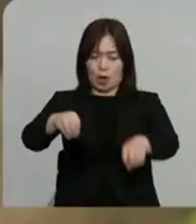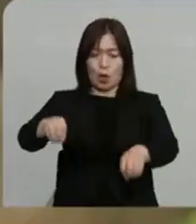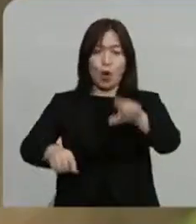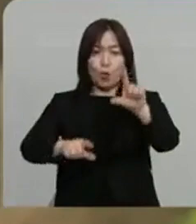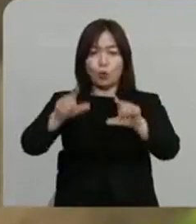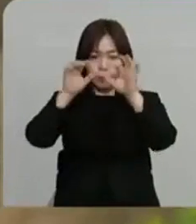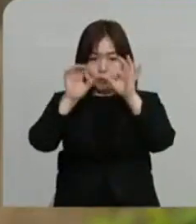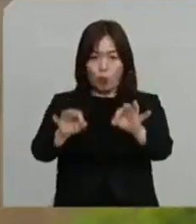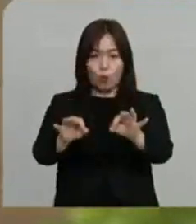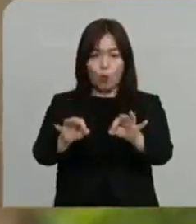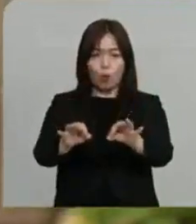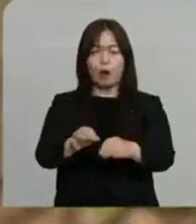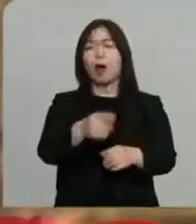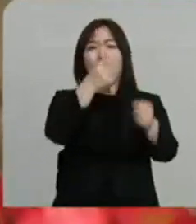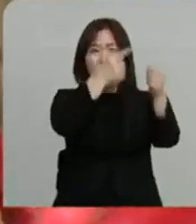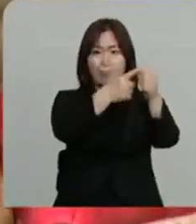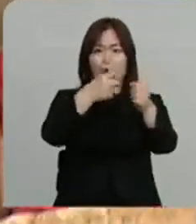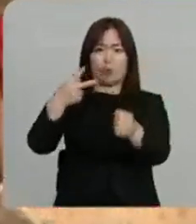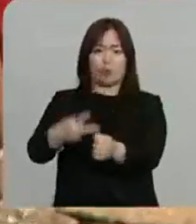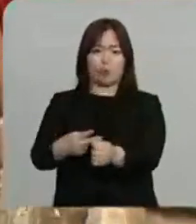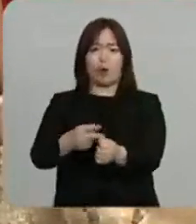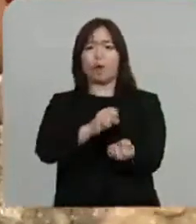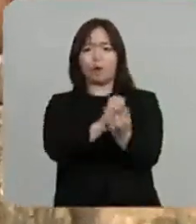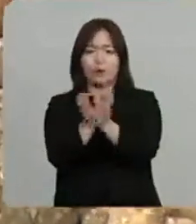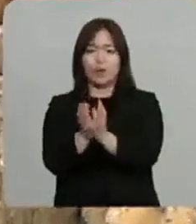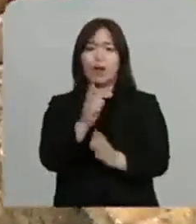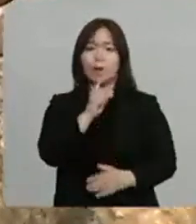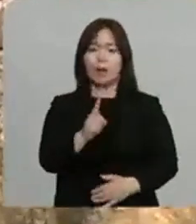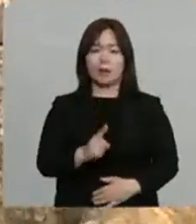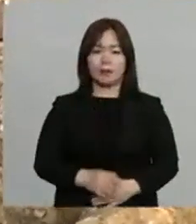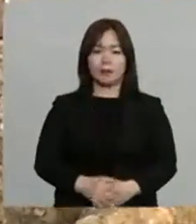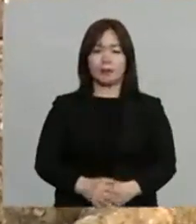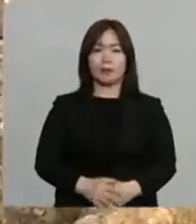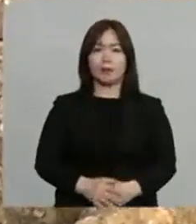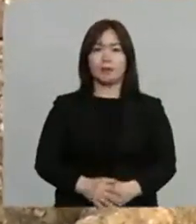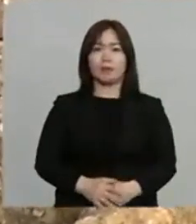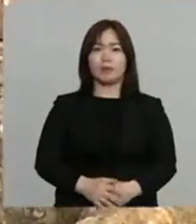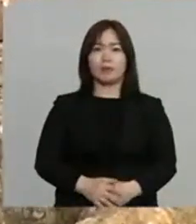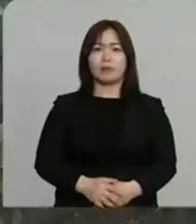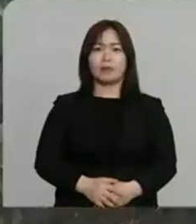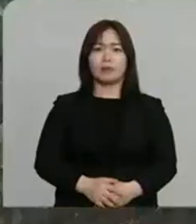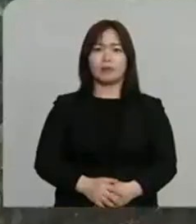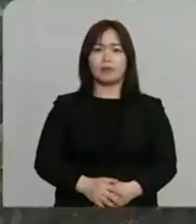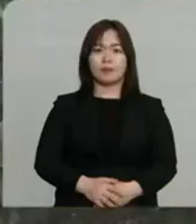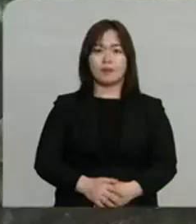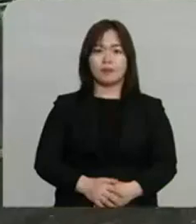그 모습을 보면서 두 번 핀다고.